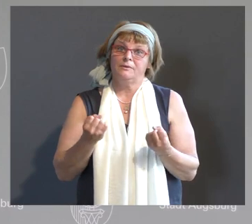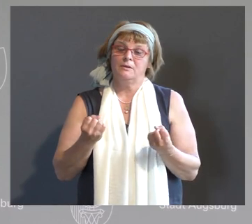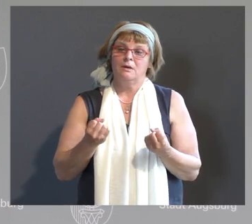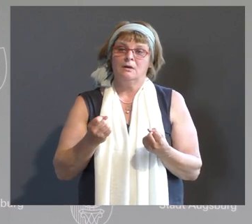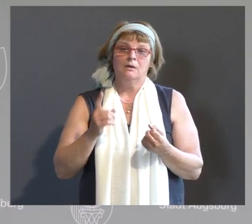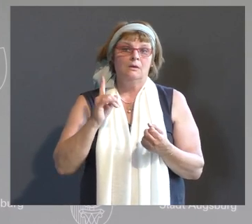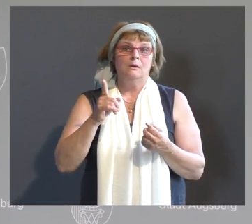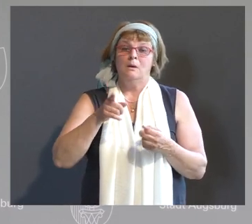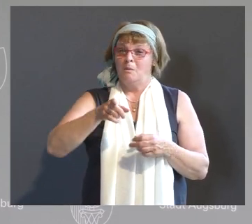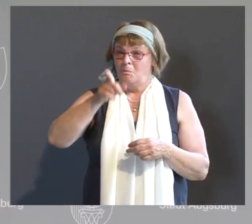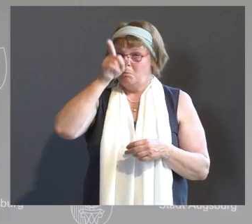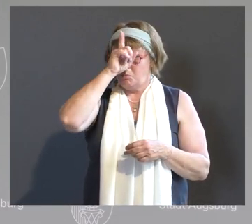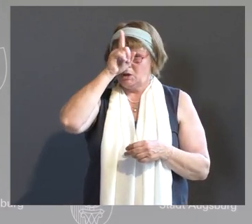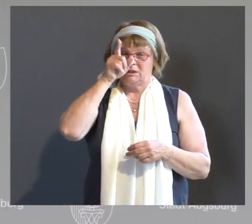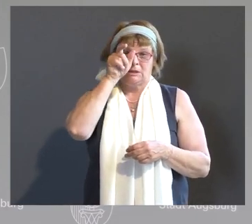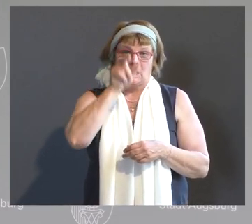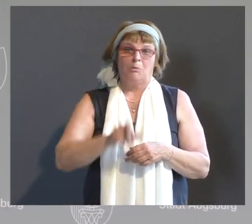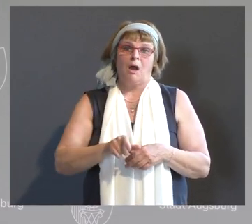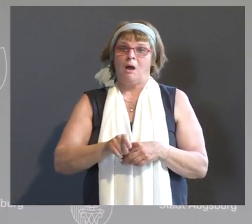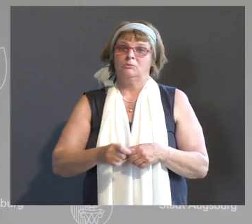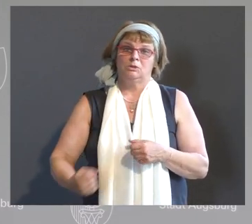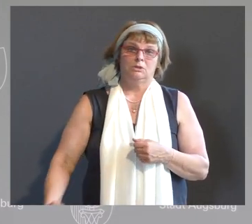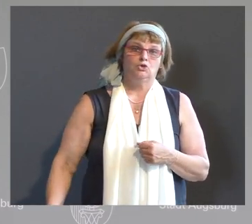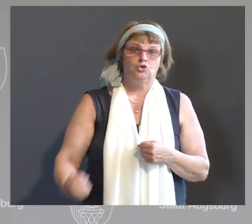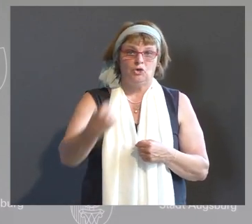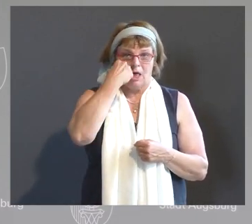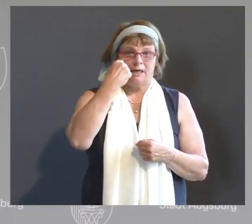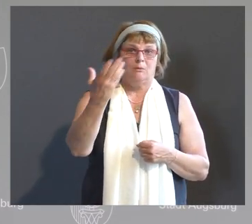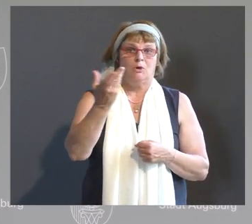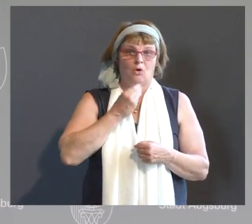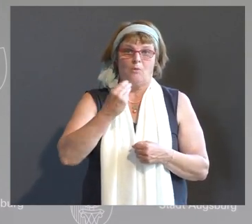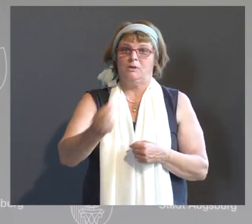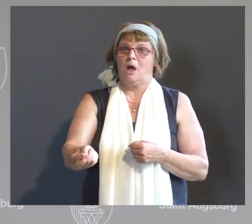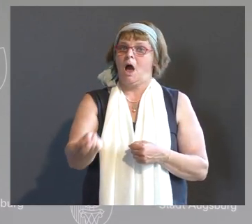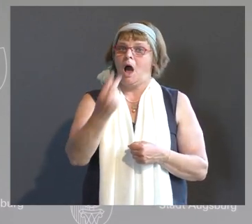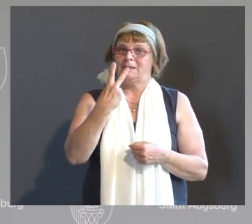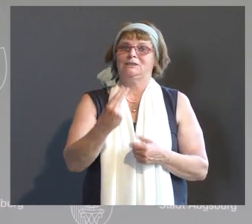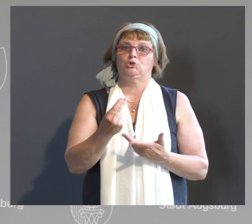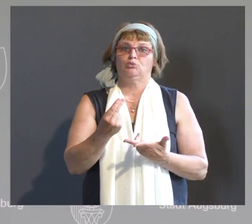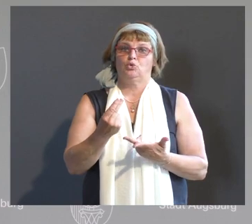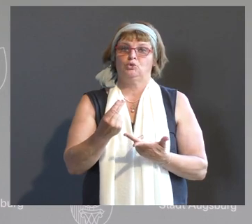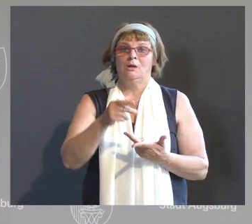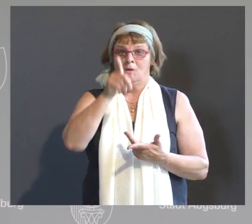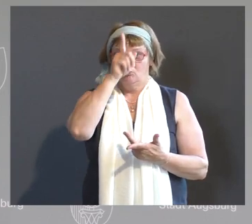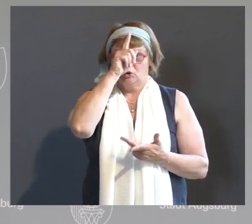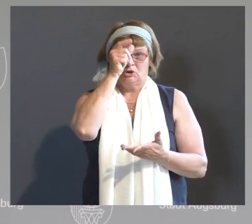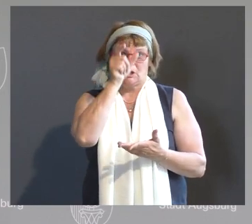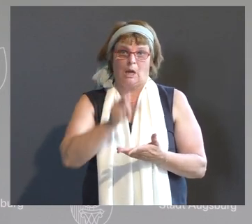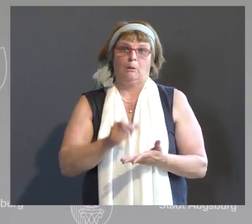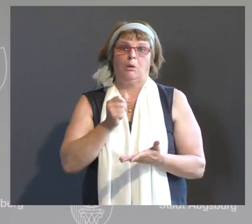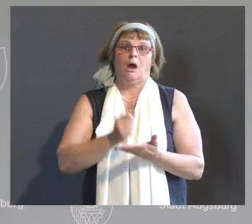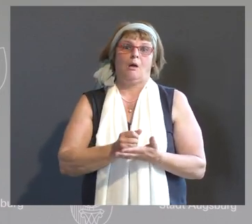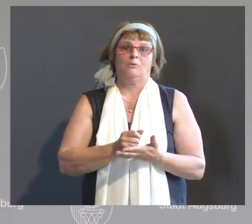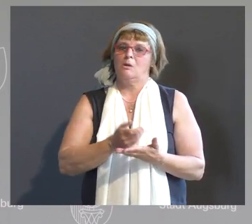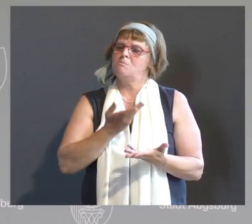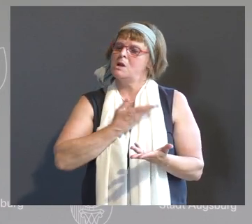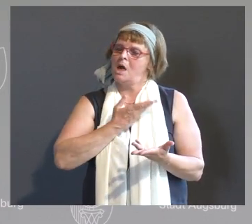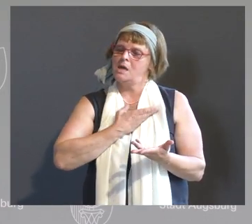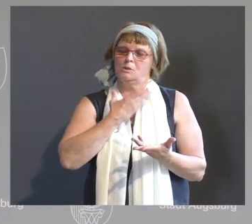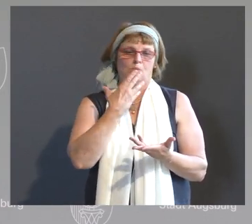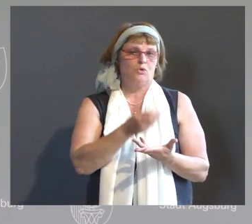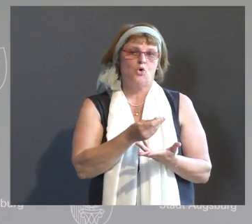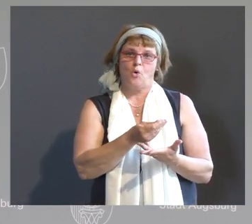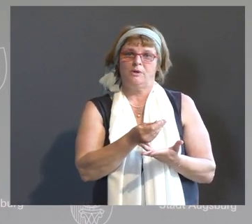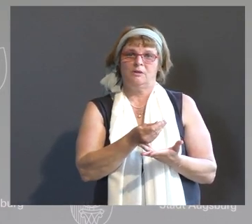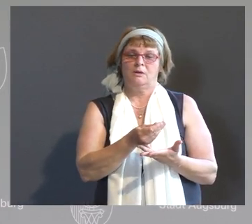ins Gesicht, werden angespuckt, werden letztlich ständigst beleidigt, haben letztlich dann auch Verletzungen